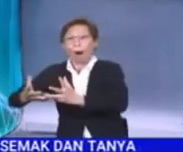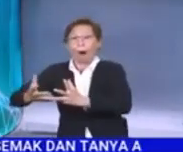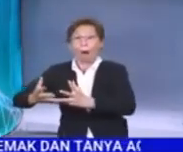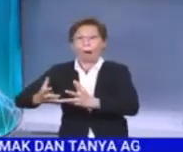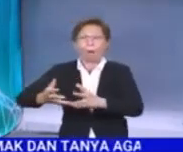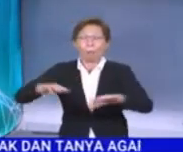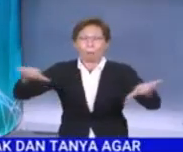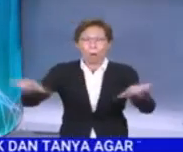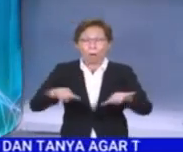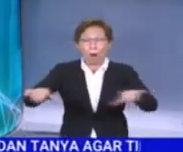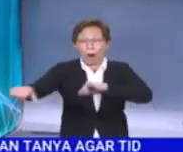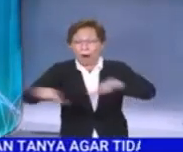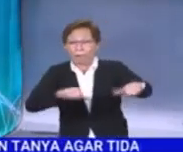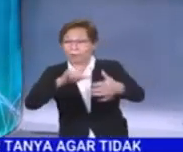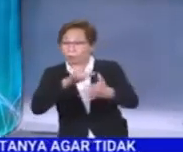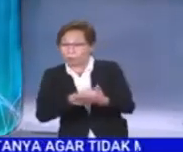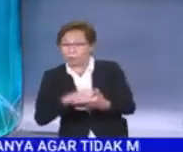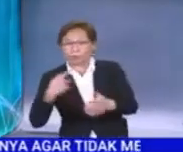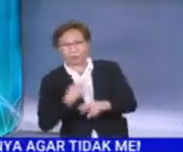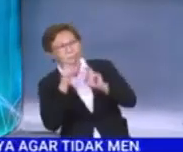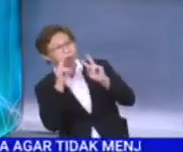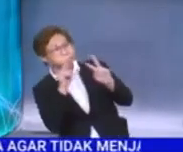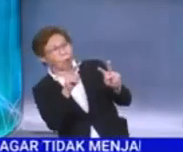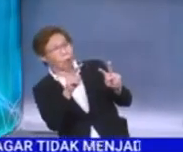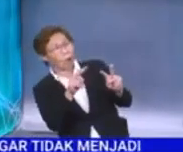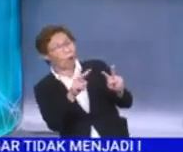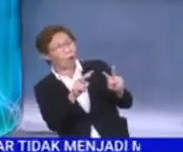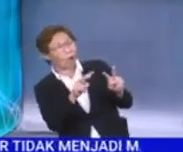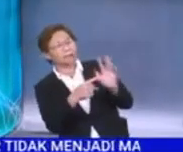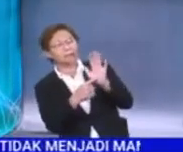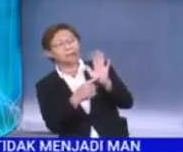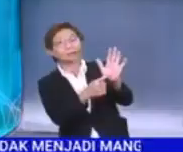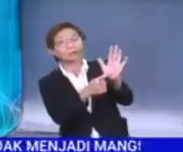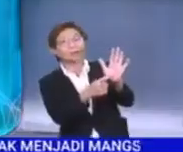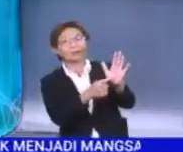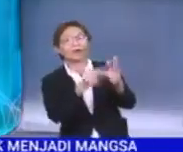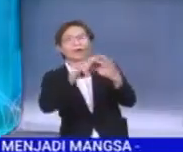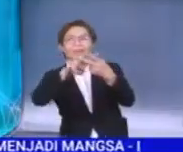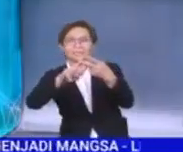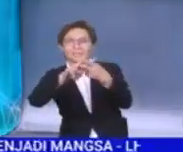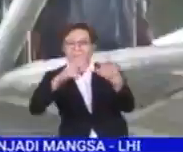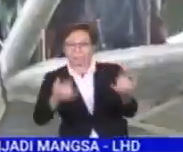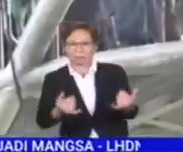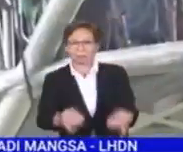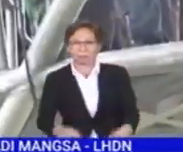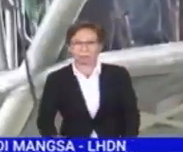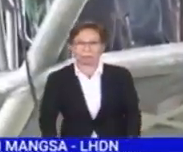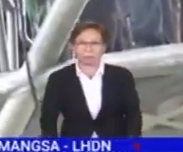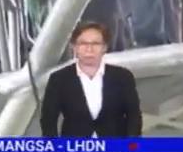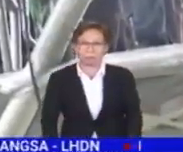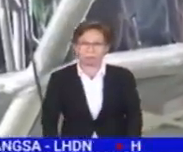selepas lakukan aktiviti itu. Kita saksikan dalam paparan hashtag.